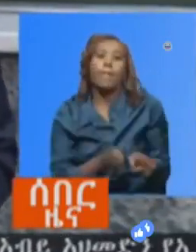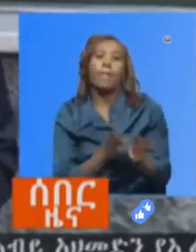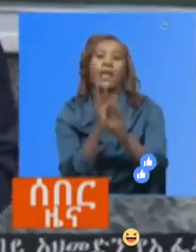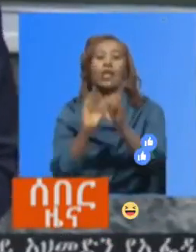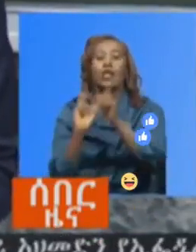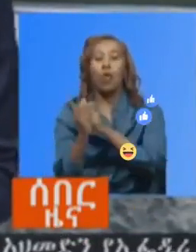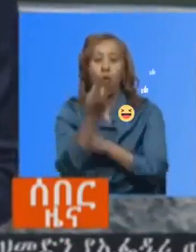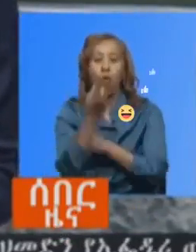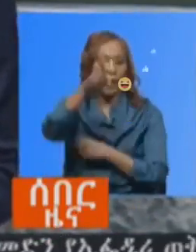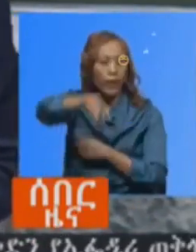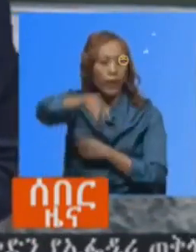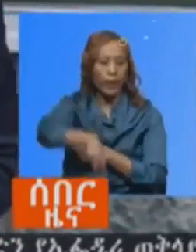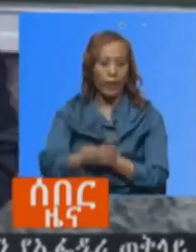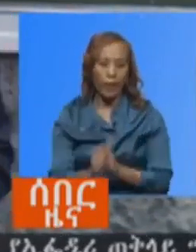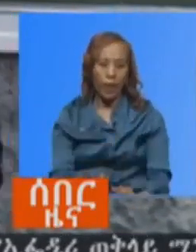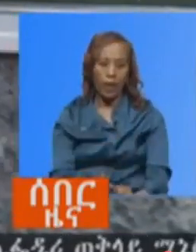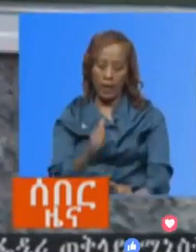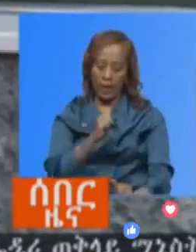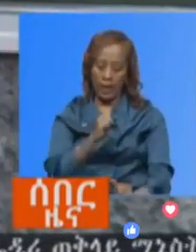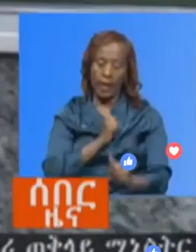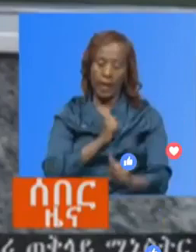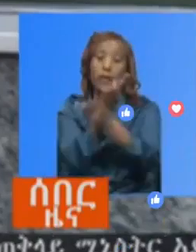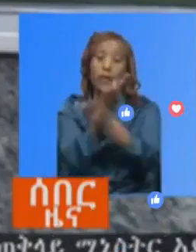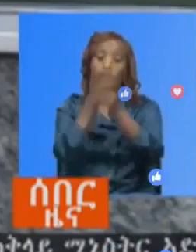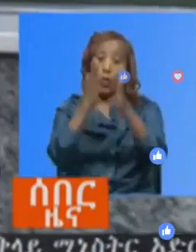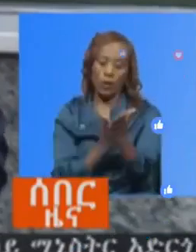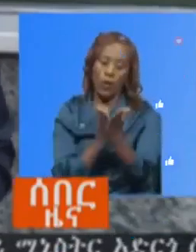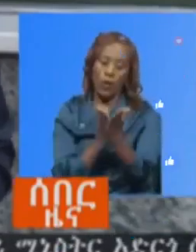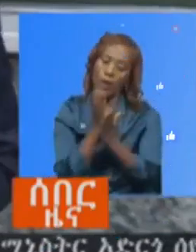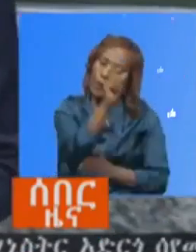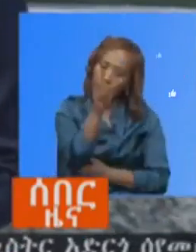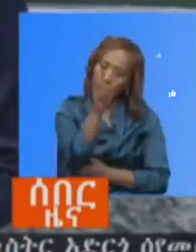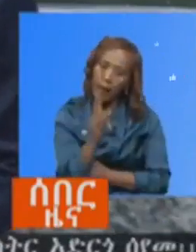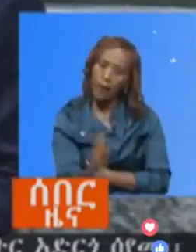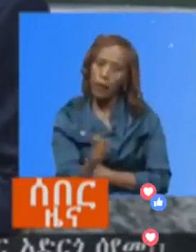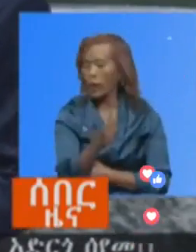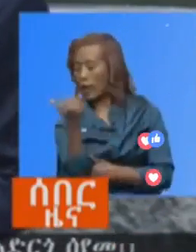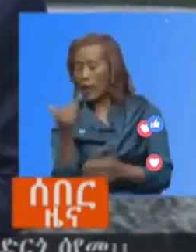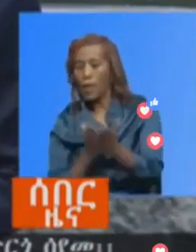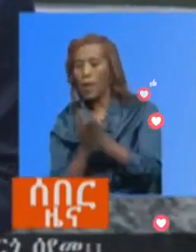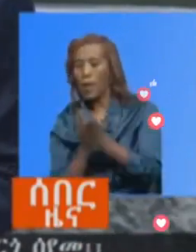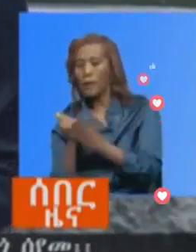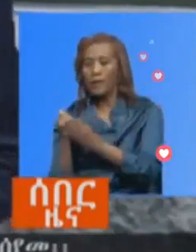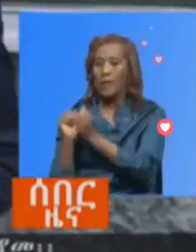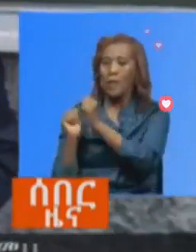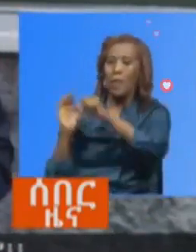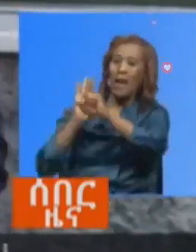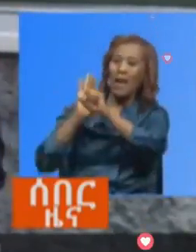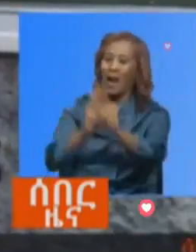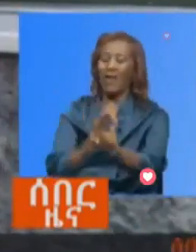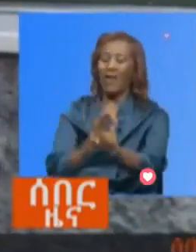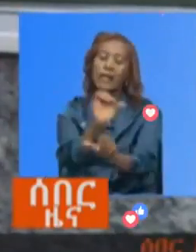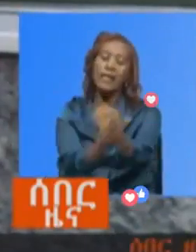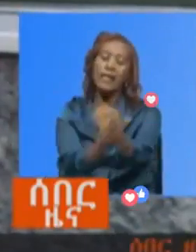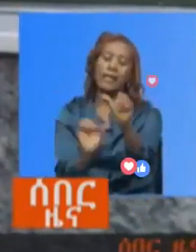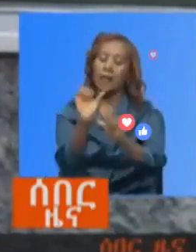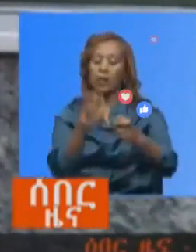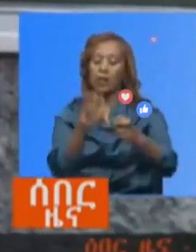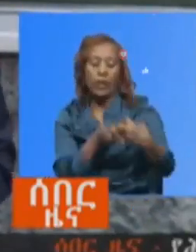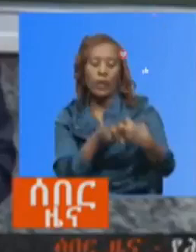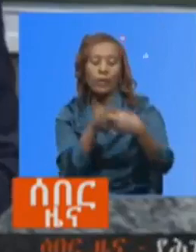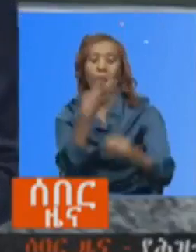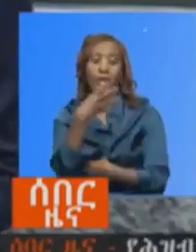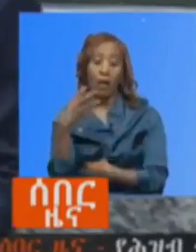መሆን ይገባዋል። የራስን ዴሞክራሲያዊ መብት እየጠየቁ የሌላውን መብት መጋፋት እርስ በርሱ